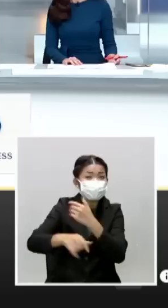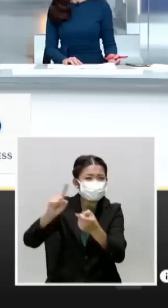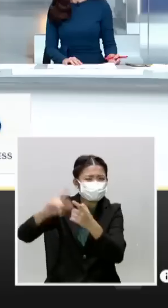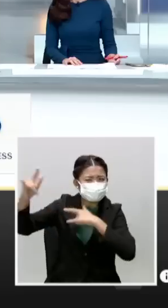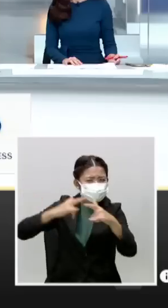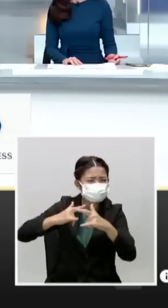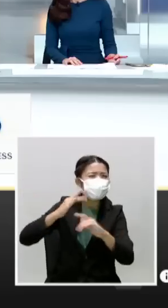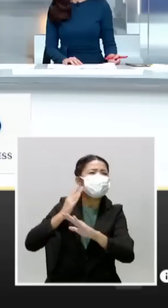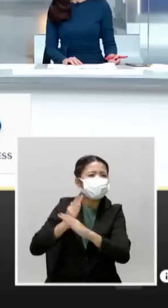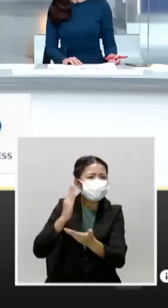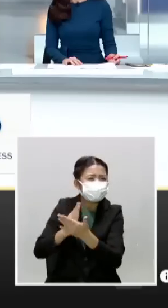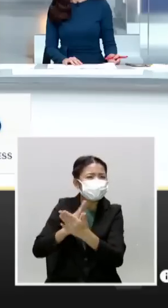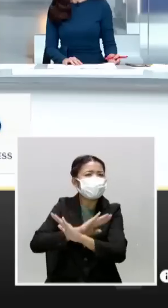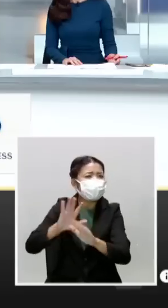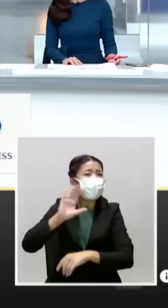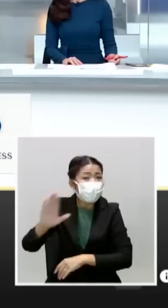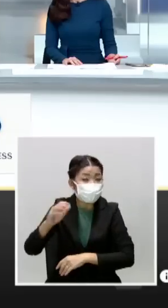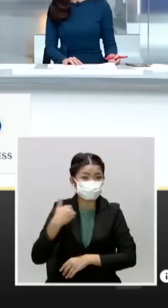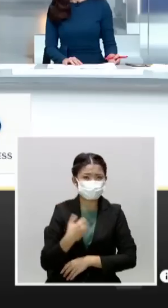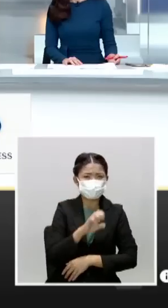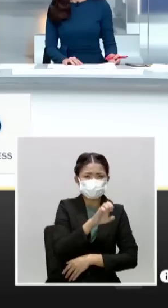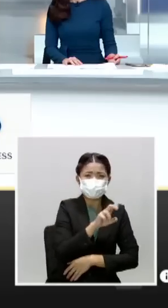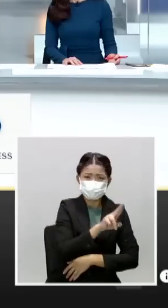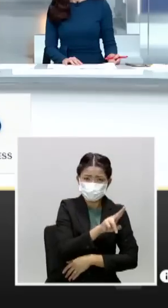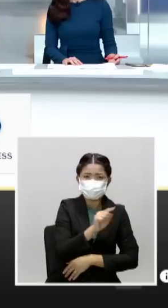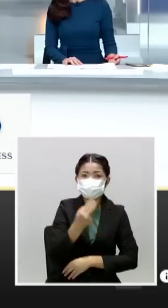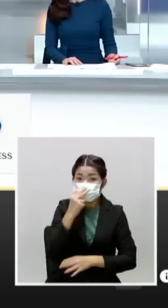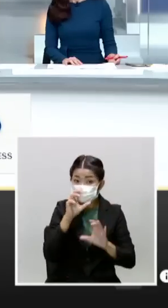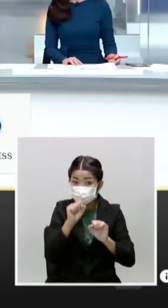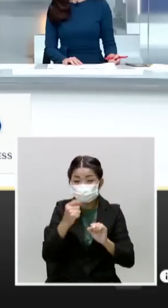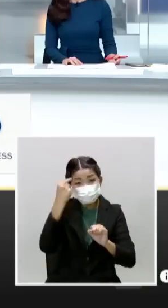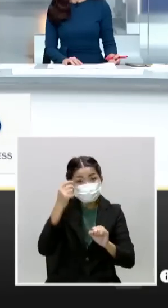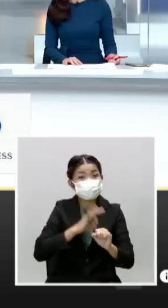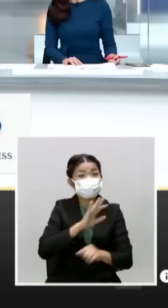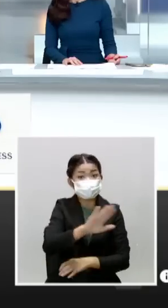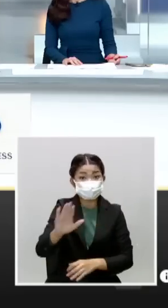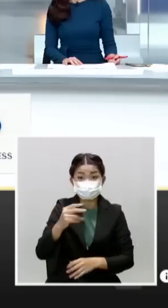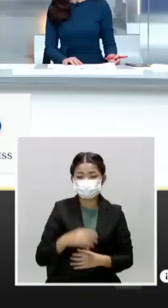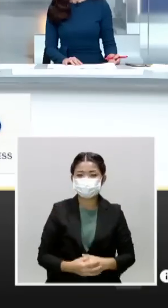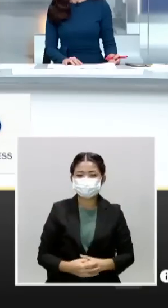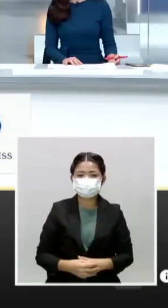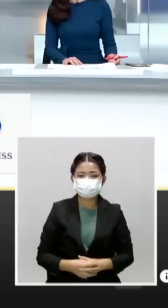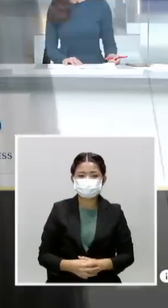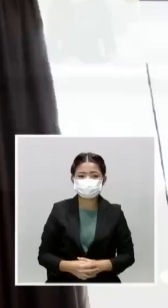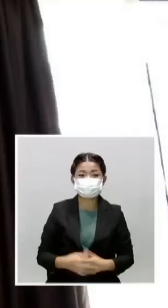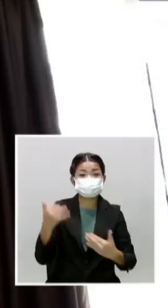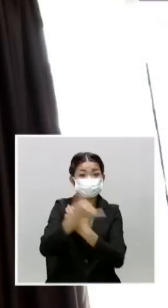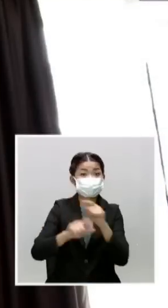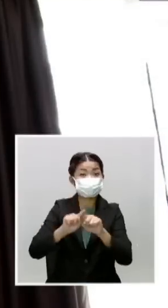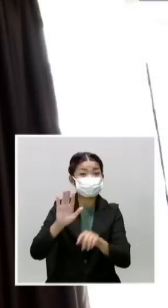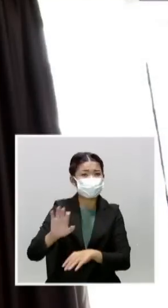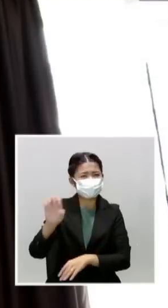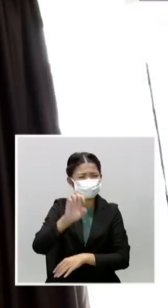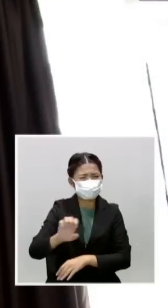ว่ำบาตรอีกครั้งให้ได้ผลล่าสุดตอนนี้ทาง EU ก็มีความเคลื่อนไหวแล้วไปติดตามกันค่ะ เชิญค่ะ ตอนนี้หลายชาติในยุโรปก